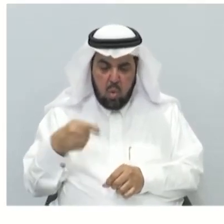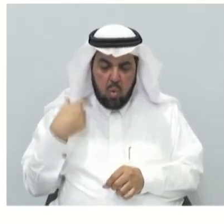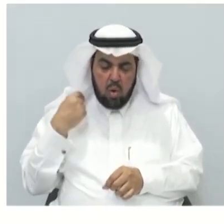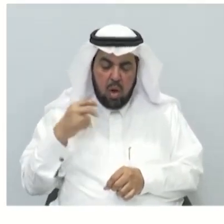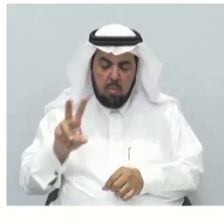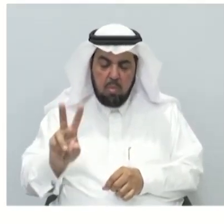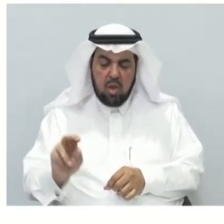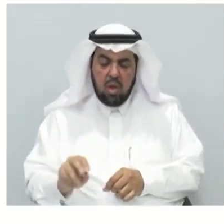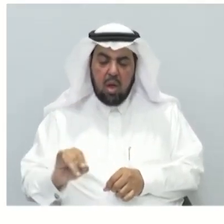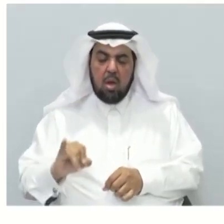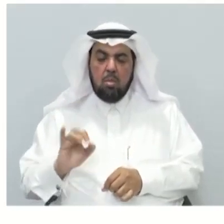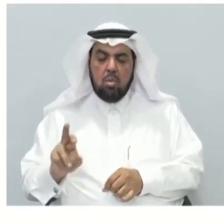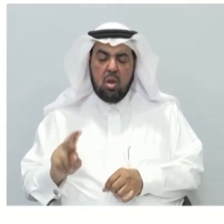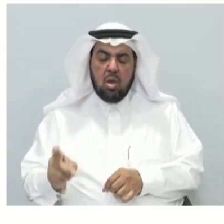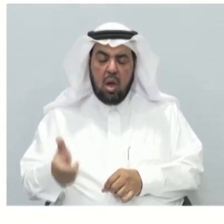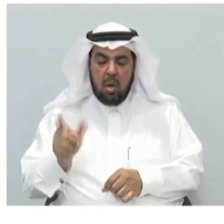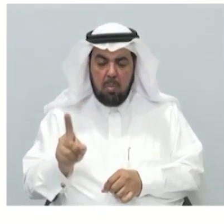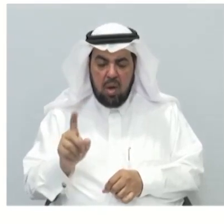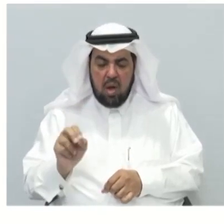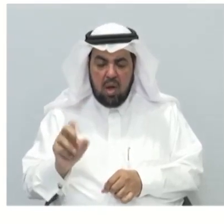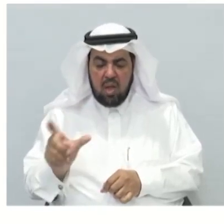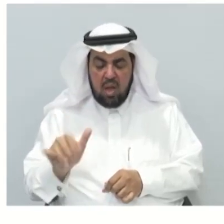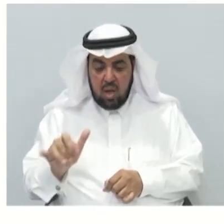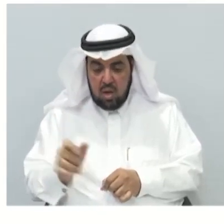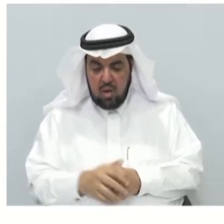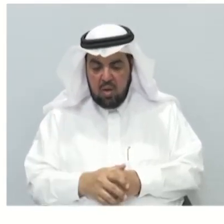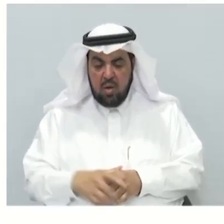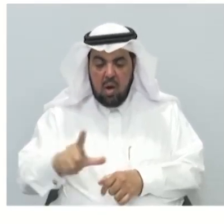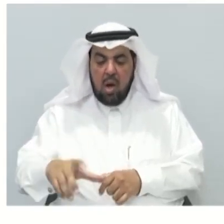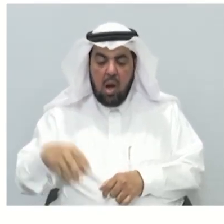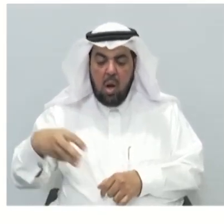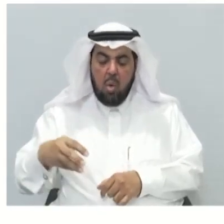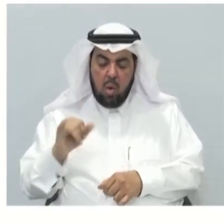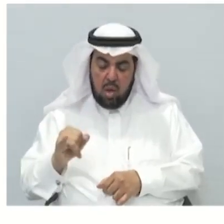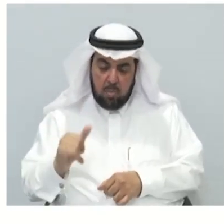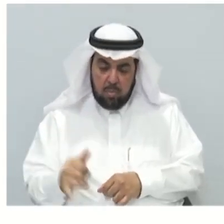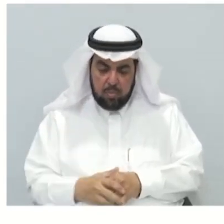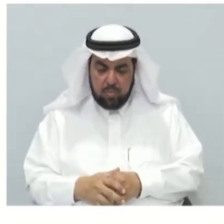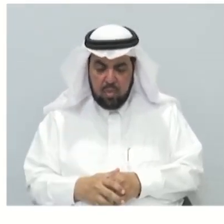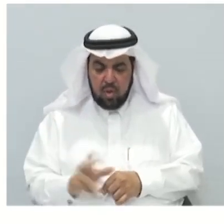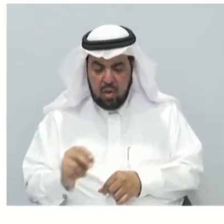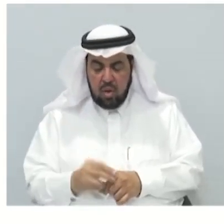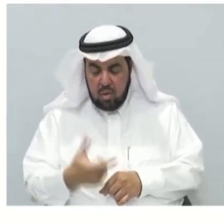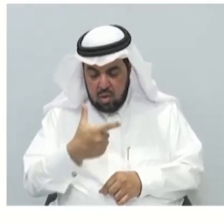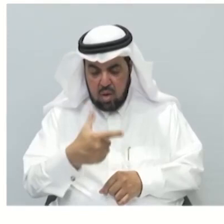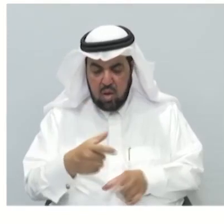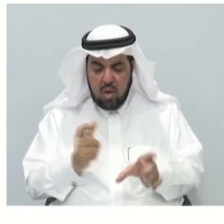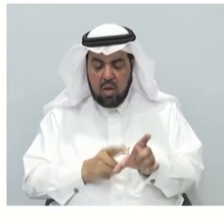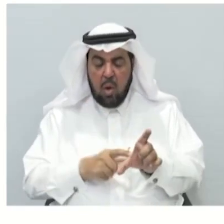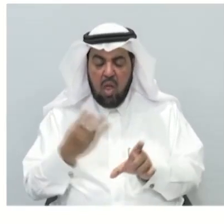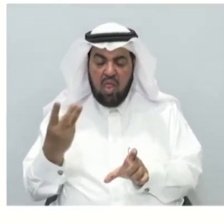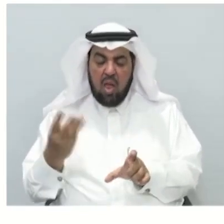متطابقتين وان مم وار متطابقتين اذا من نظريه الزاويه